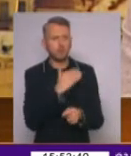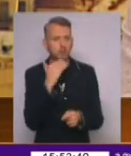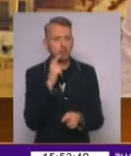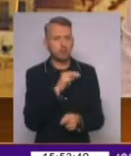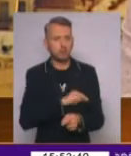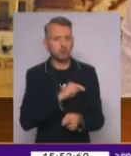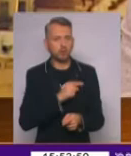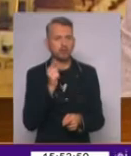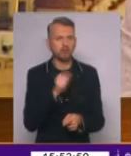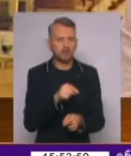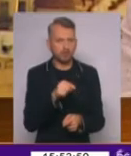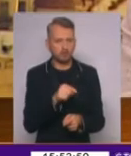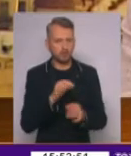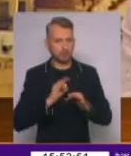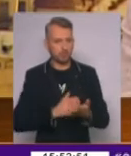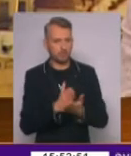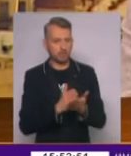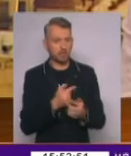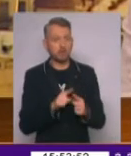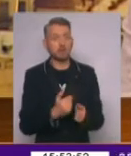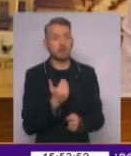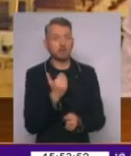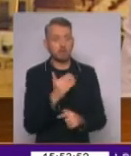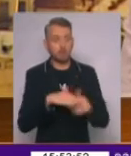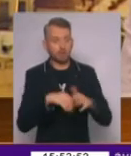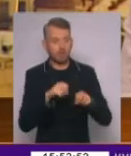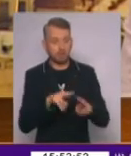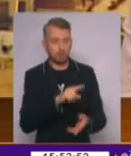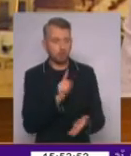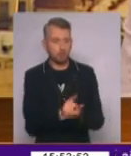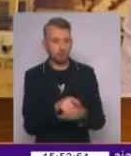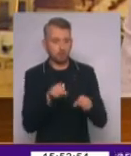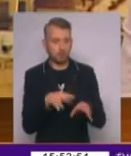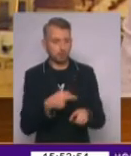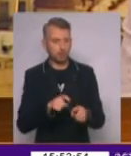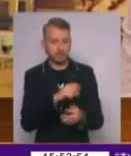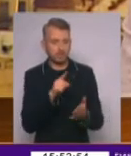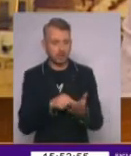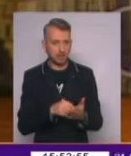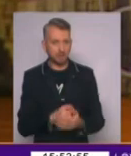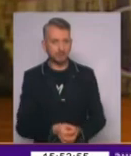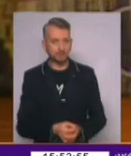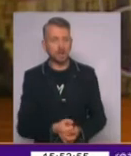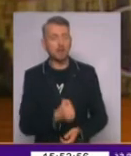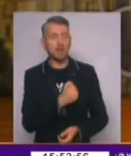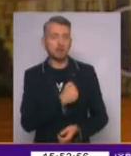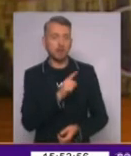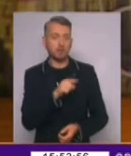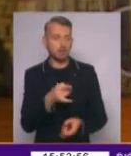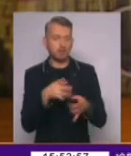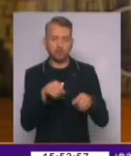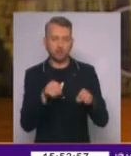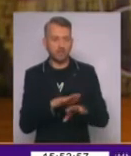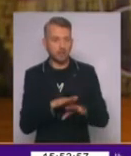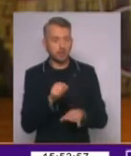працює тисячі чиновників, і це їх є професійним обов'язком вирішувати ці питання. На жаль, вони їх просто не